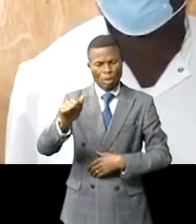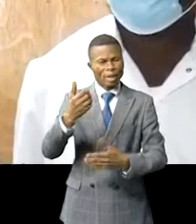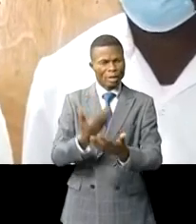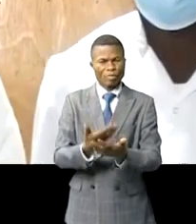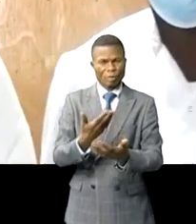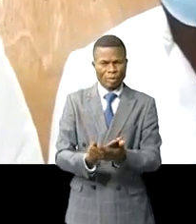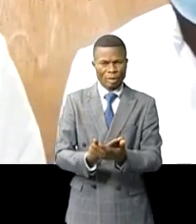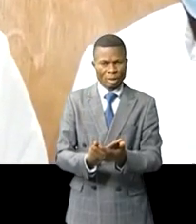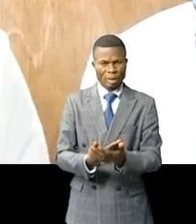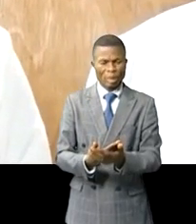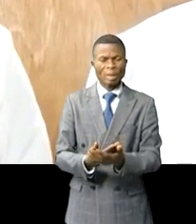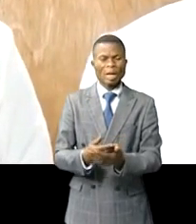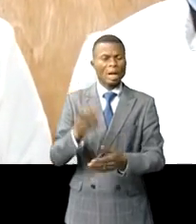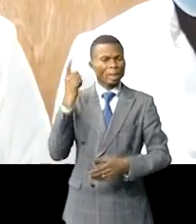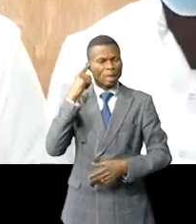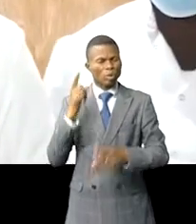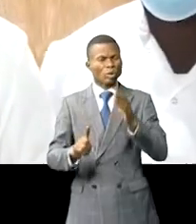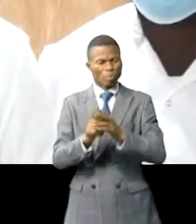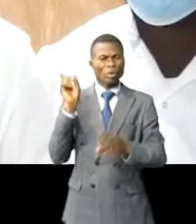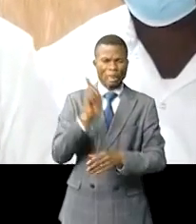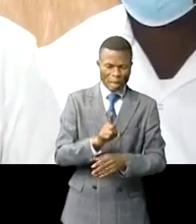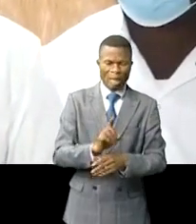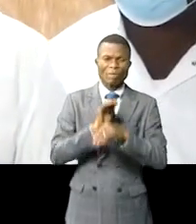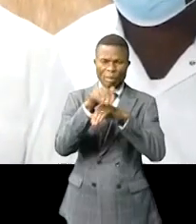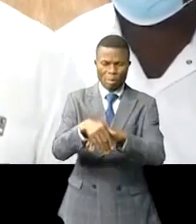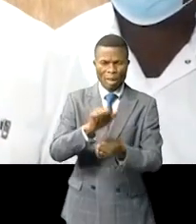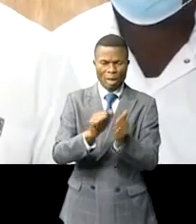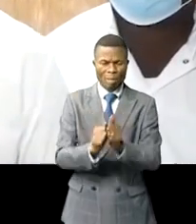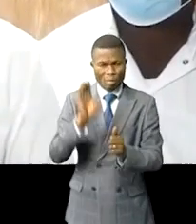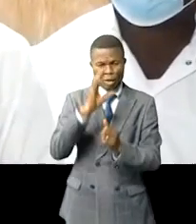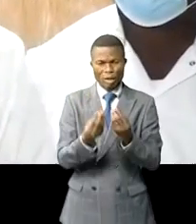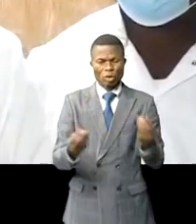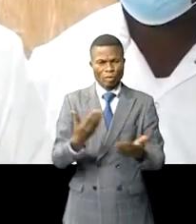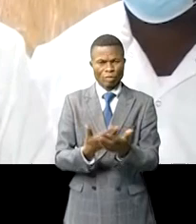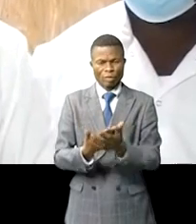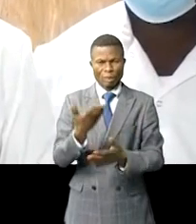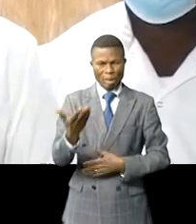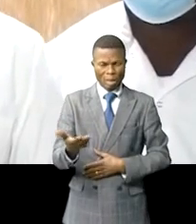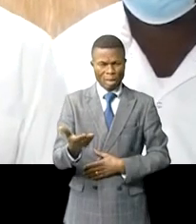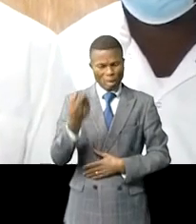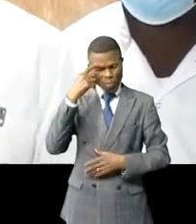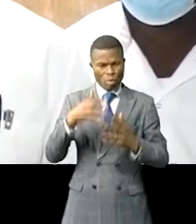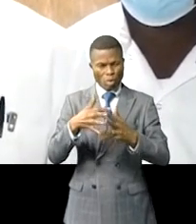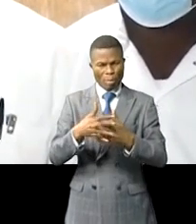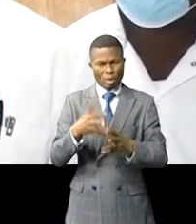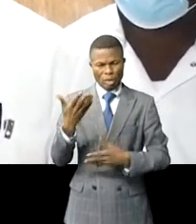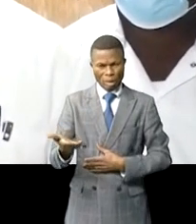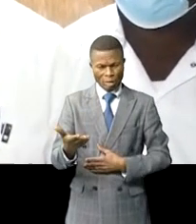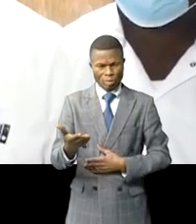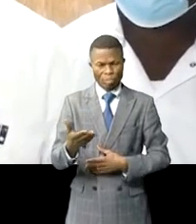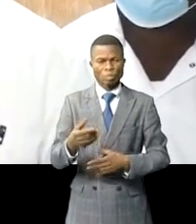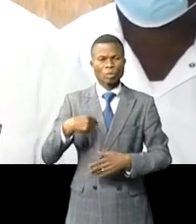immédiate après qu'il soit saisi du problème qui s'est posé dans notre service de radiologie. Et